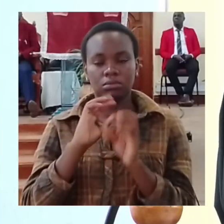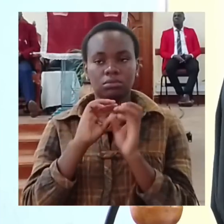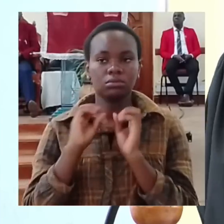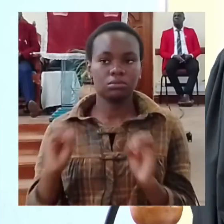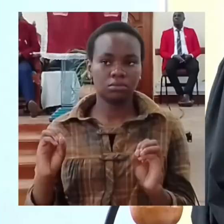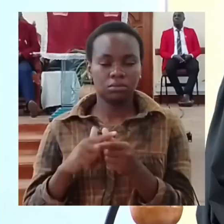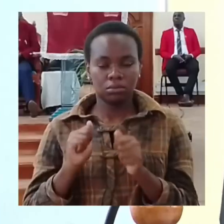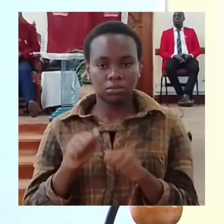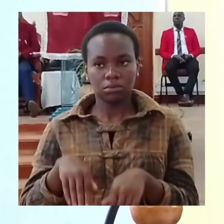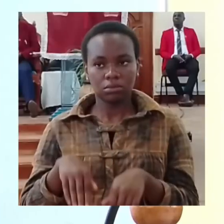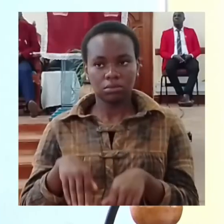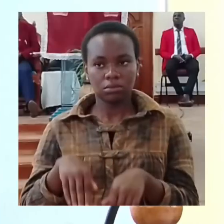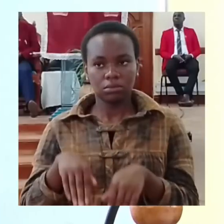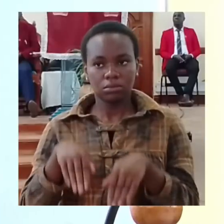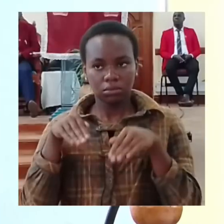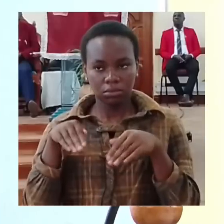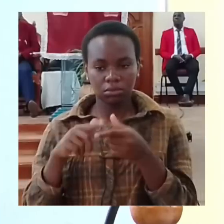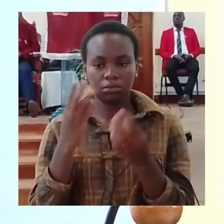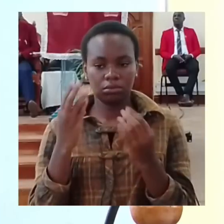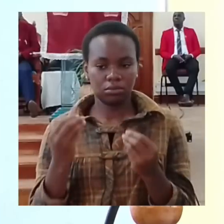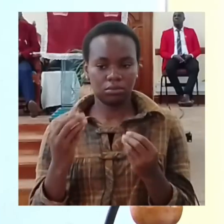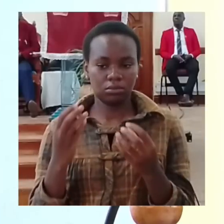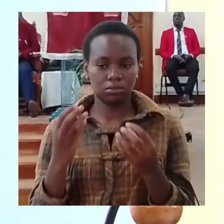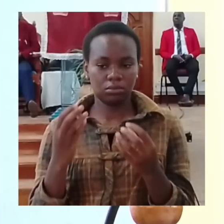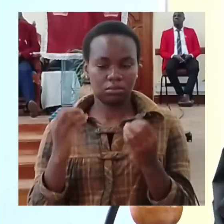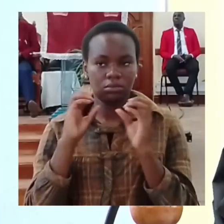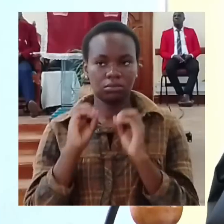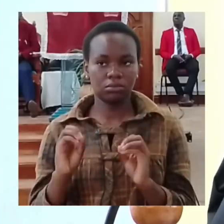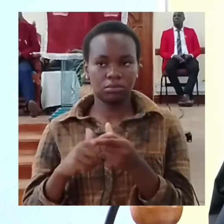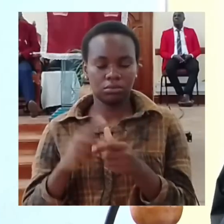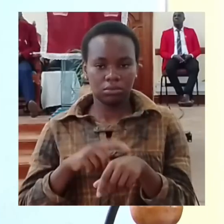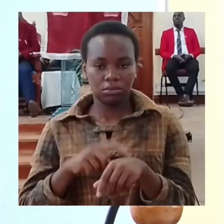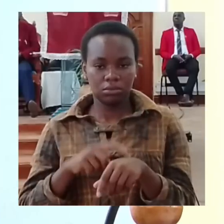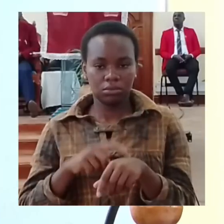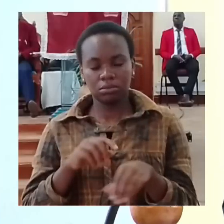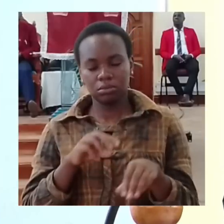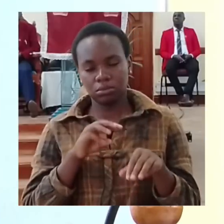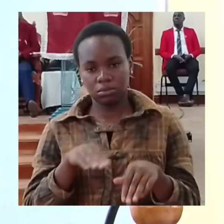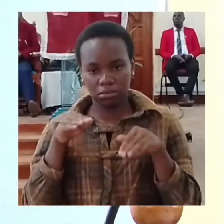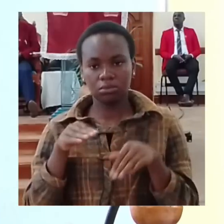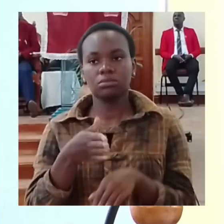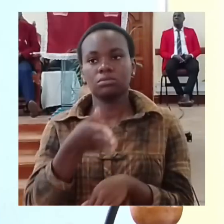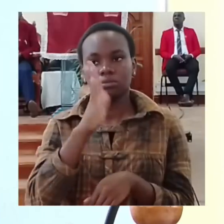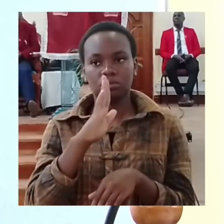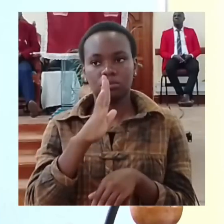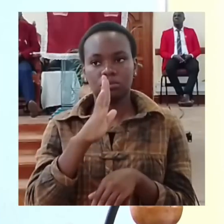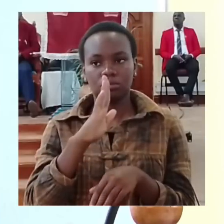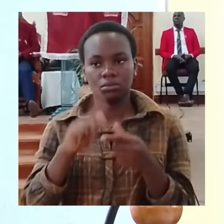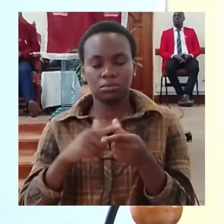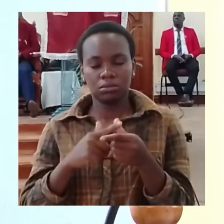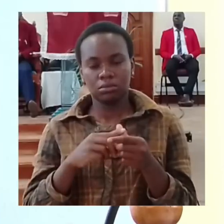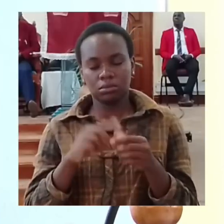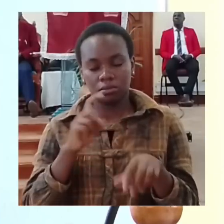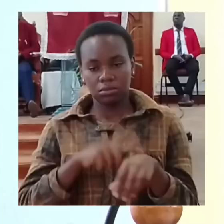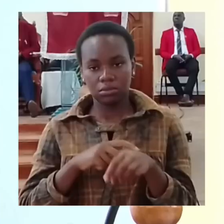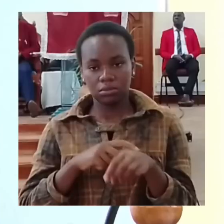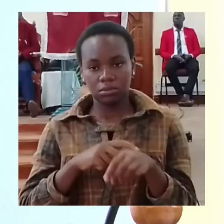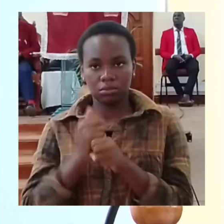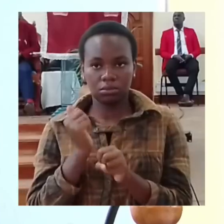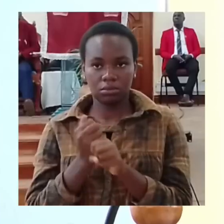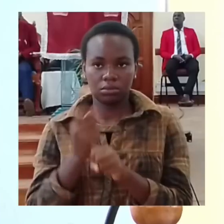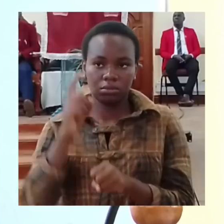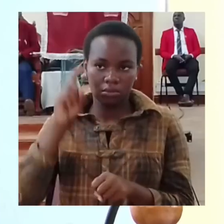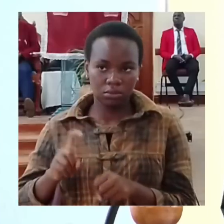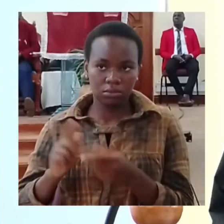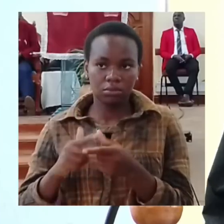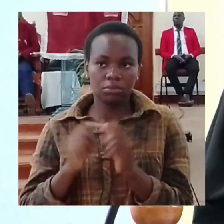na gweterera Ngai gutikoragwo gwi kuhuthu. The moment of waiting is a moment of working.